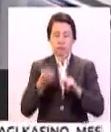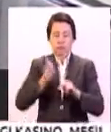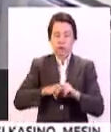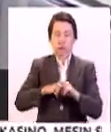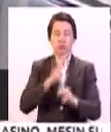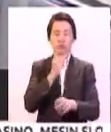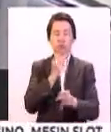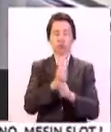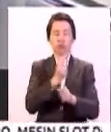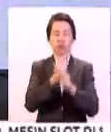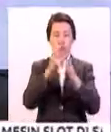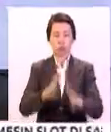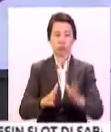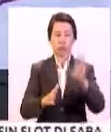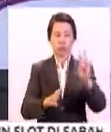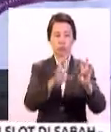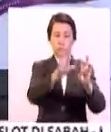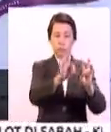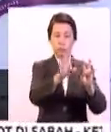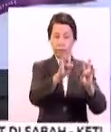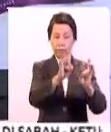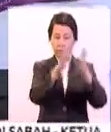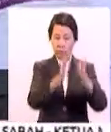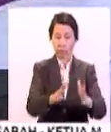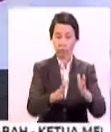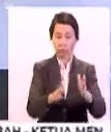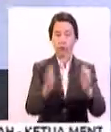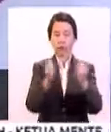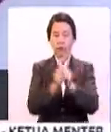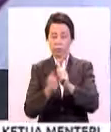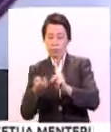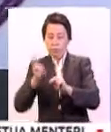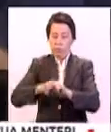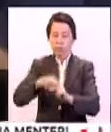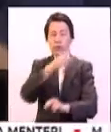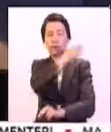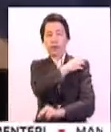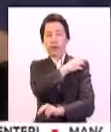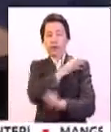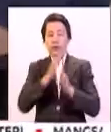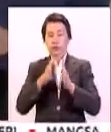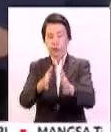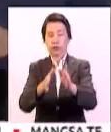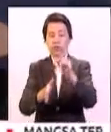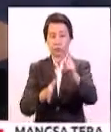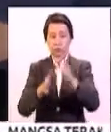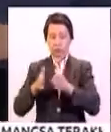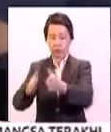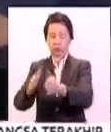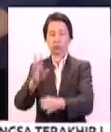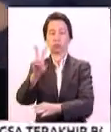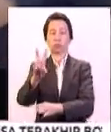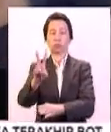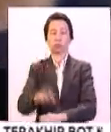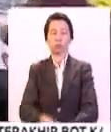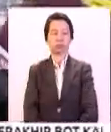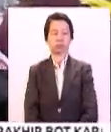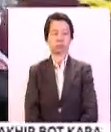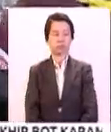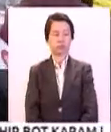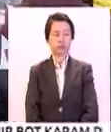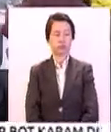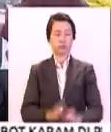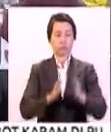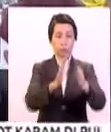jumlah petugas kepada 798 orang dengan menambah pegawai di saluran 1 dan 2. Tambah